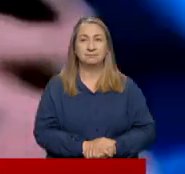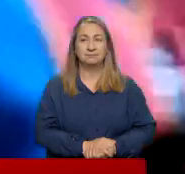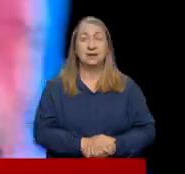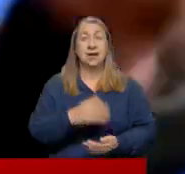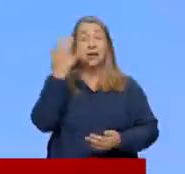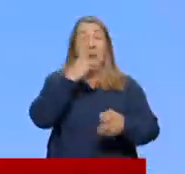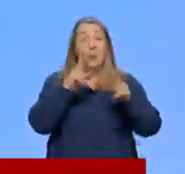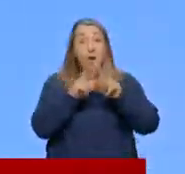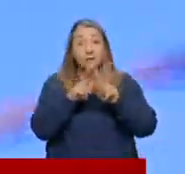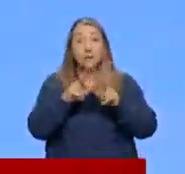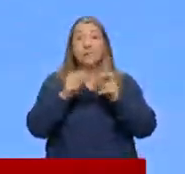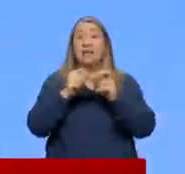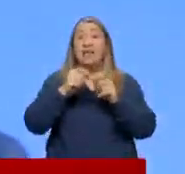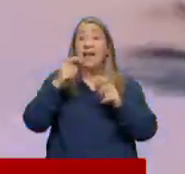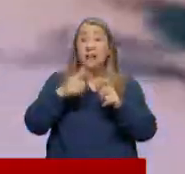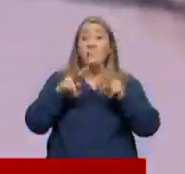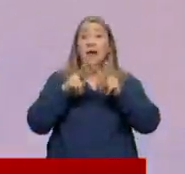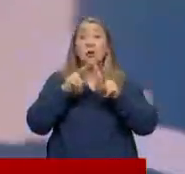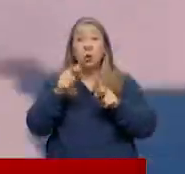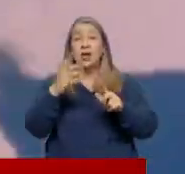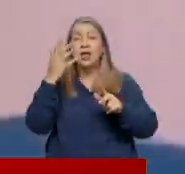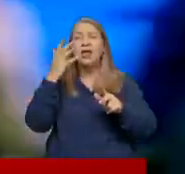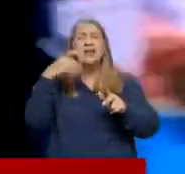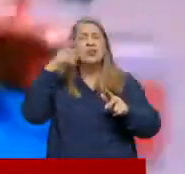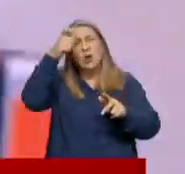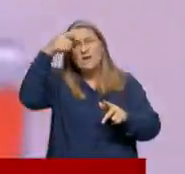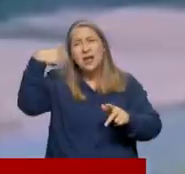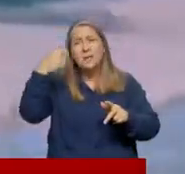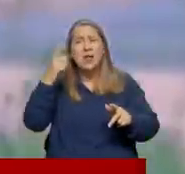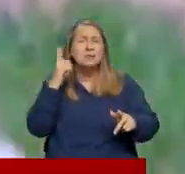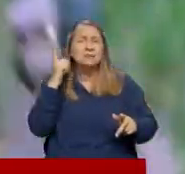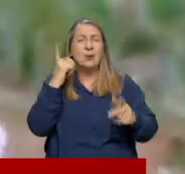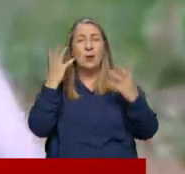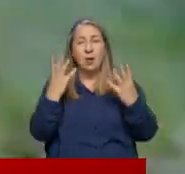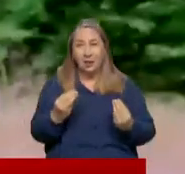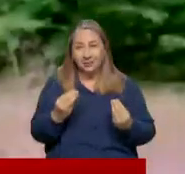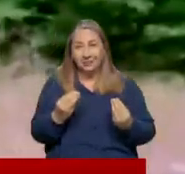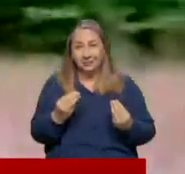Kara Murat Battal Gazi Malkoçoğlu ile Yeşilçam aksiyon getiren